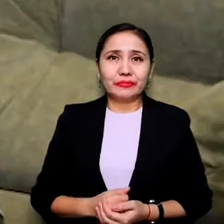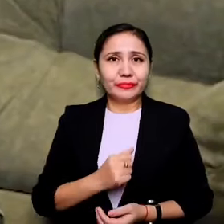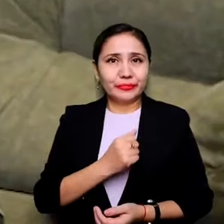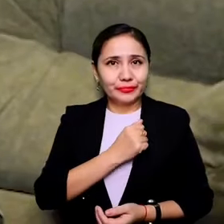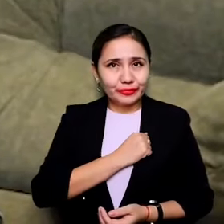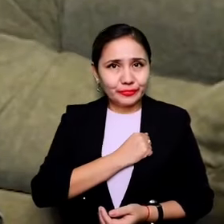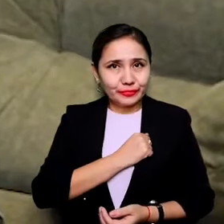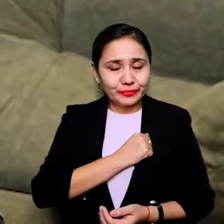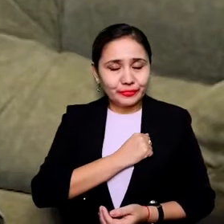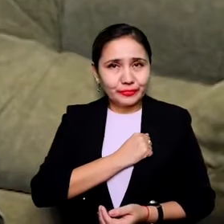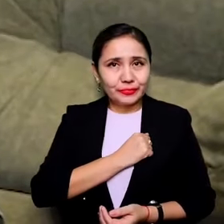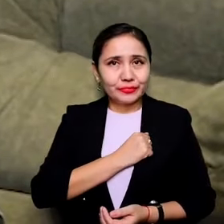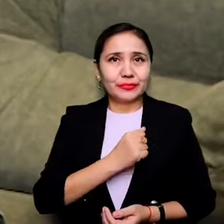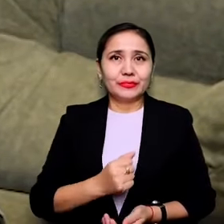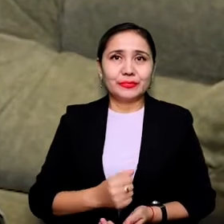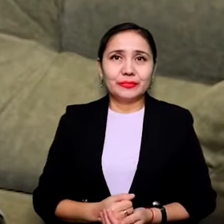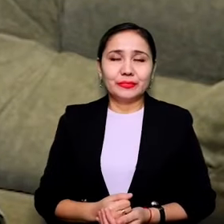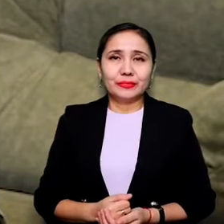Bechora.